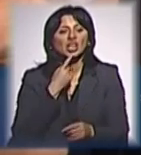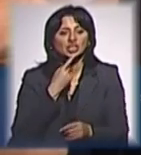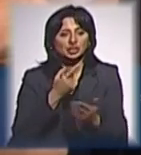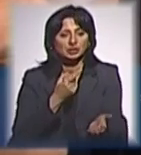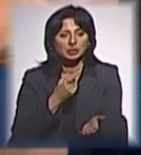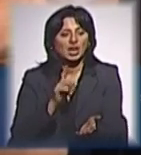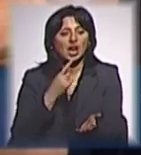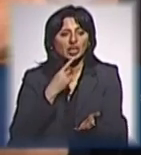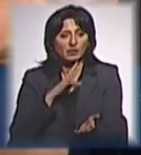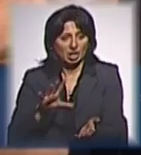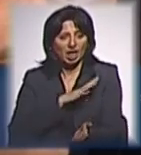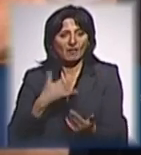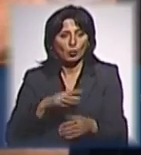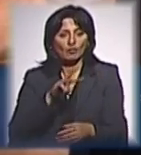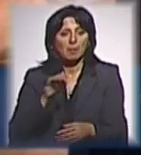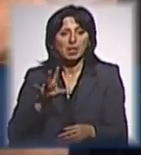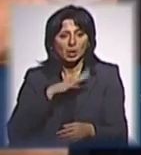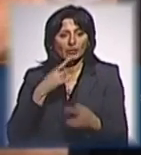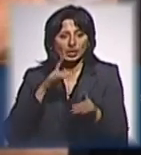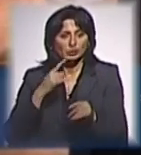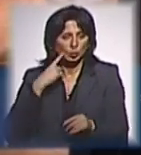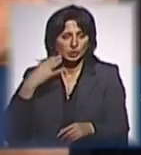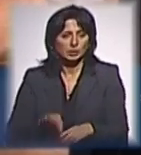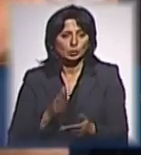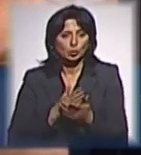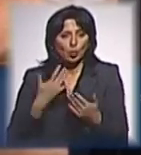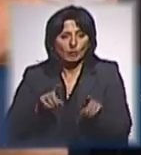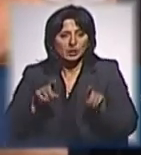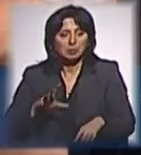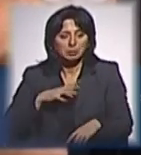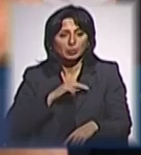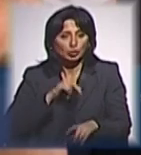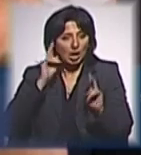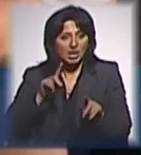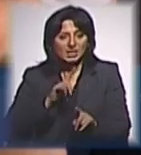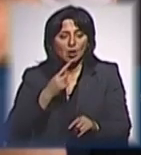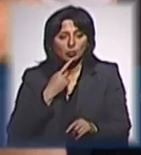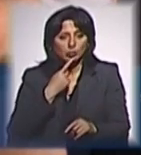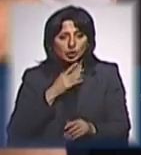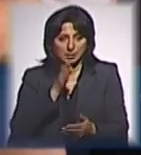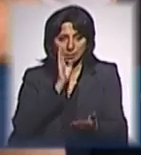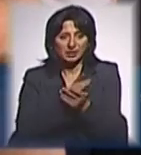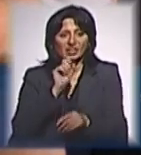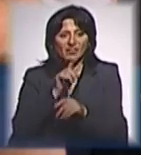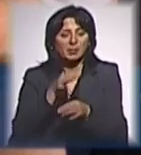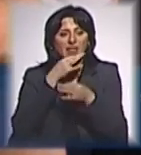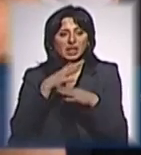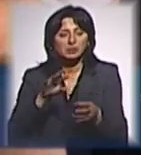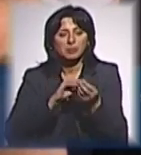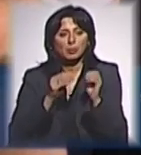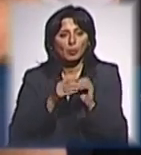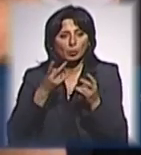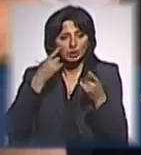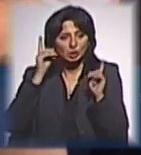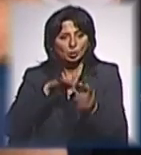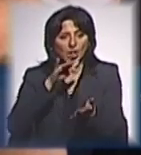რა გაჭირვება აქვთ და რა აქვთ, ხო? ამაზე მეტი უსინდისობა არ შეიძლება, მე მგონი, ხო? მერს, რომელსაც პირდაპირ ევალება, რომ ნებისმიერი პრობლემა